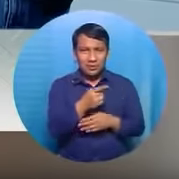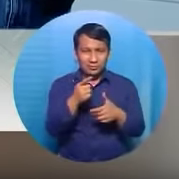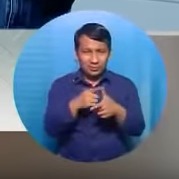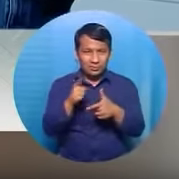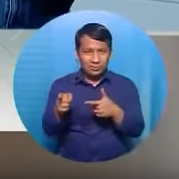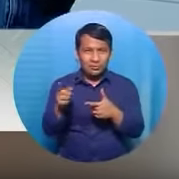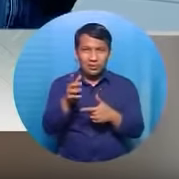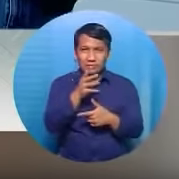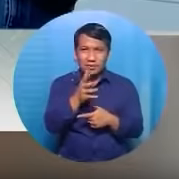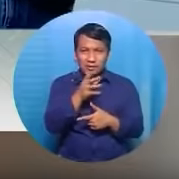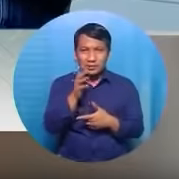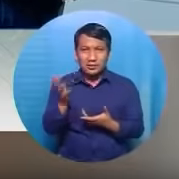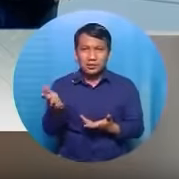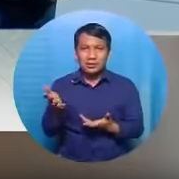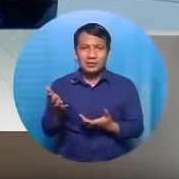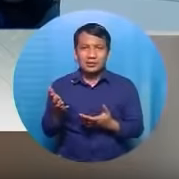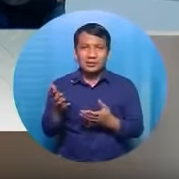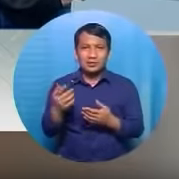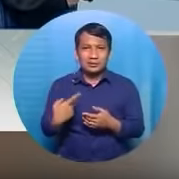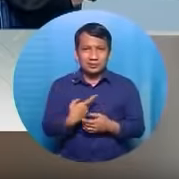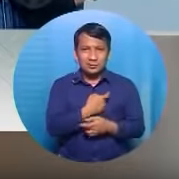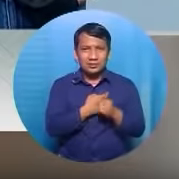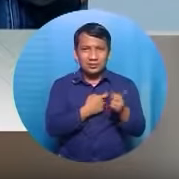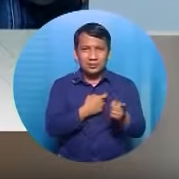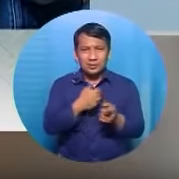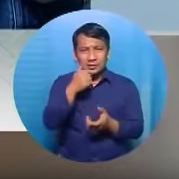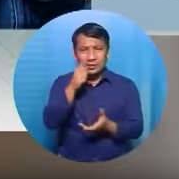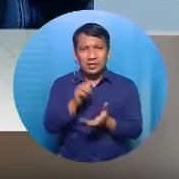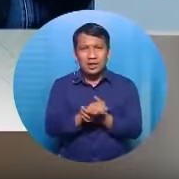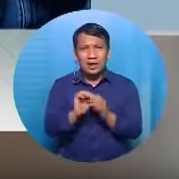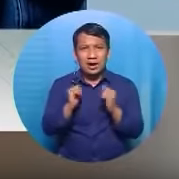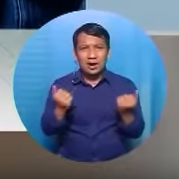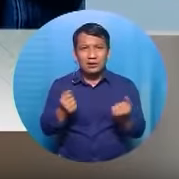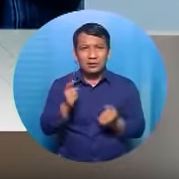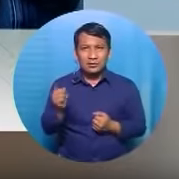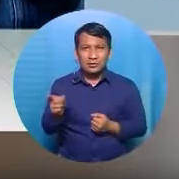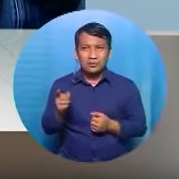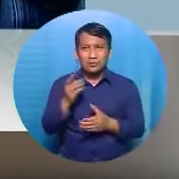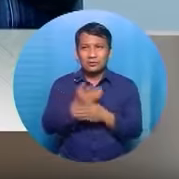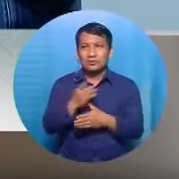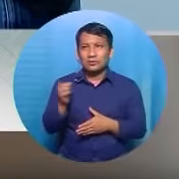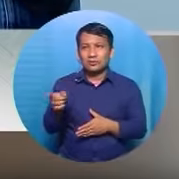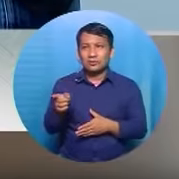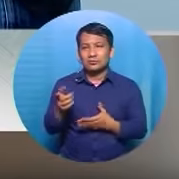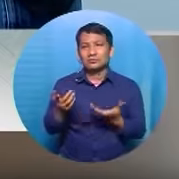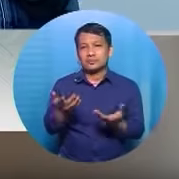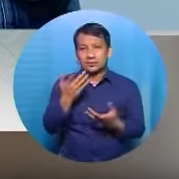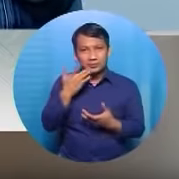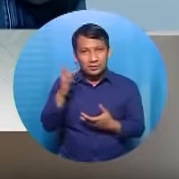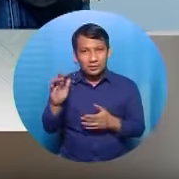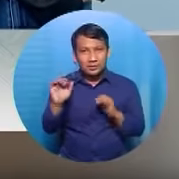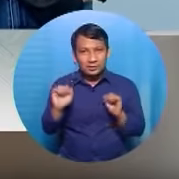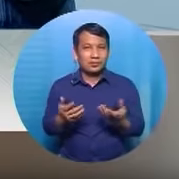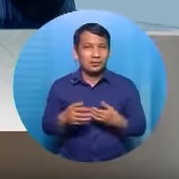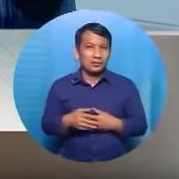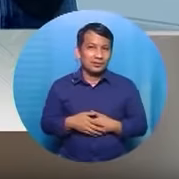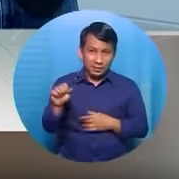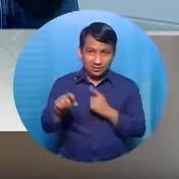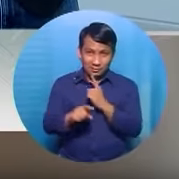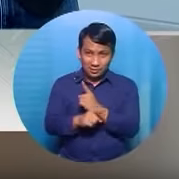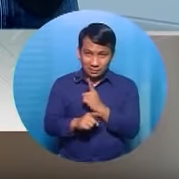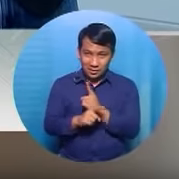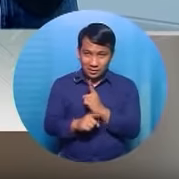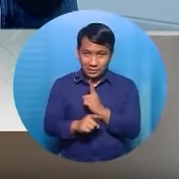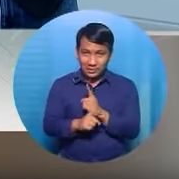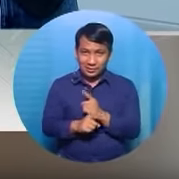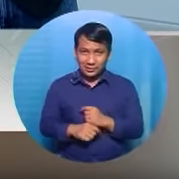mo at nanay nung kabit, sinaktan si misis. Oh, si misis ang naperwisyo dito, ikaw puro pasarap, corporal, sir. Yes, diba? Sir.